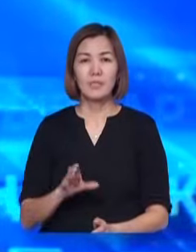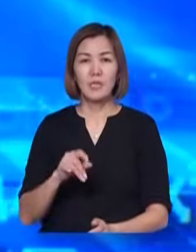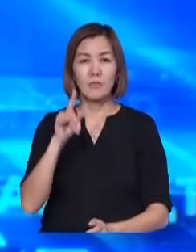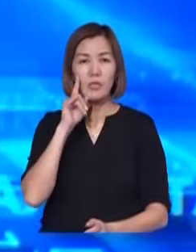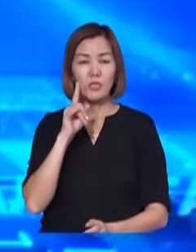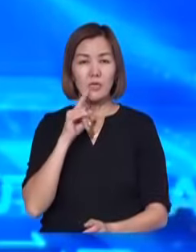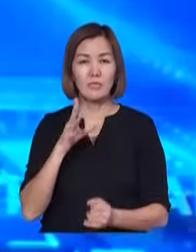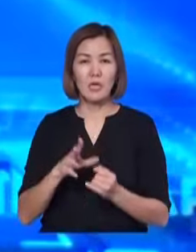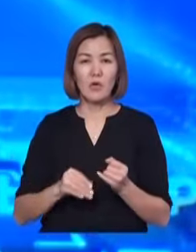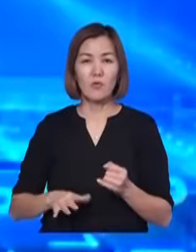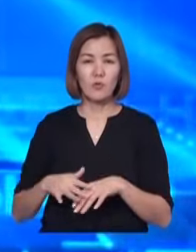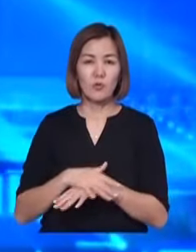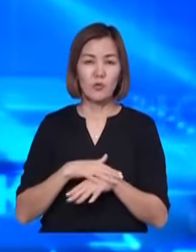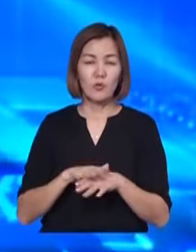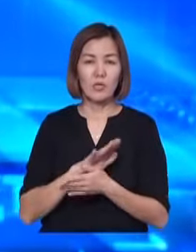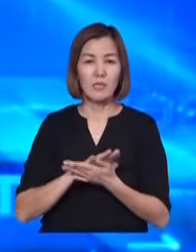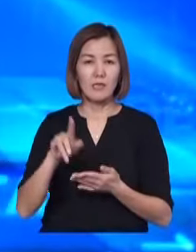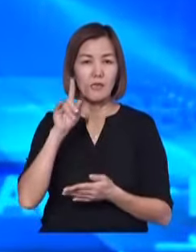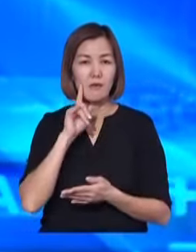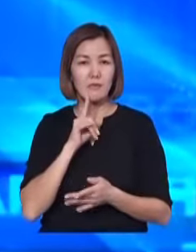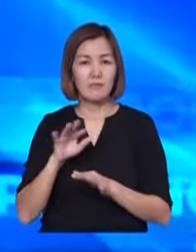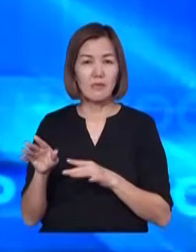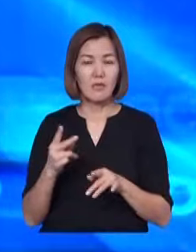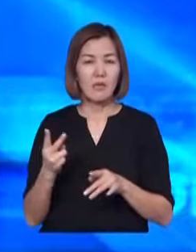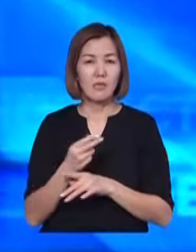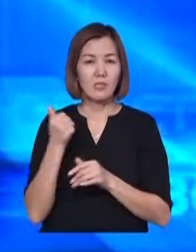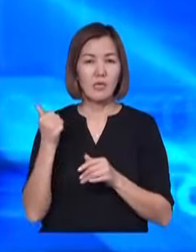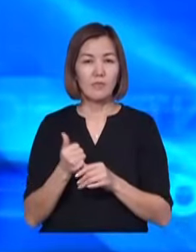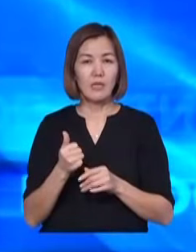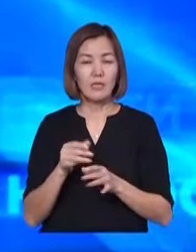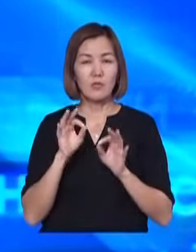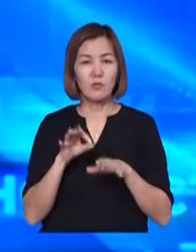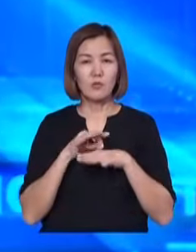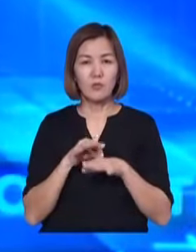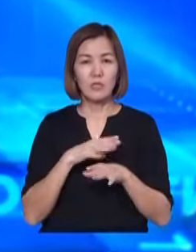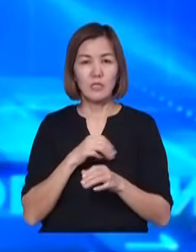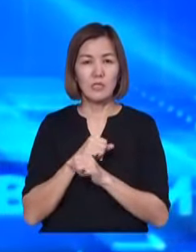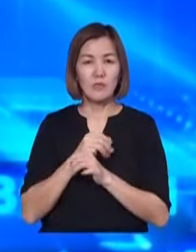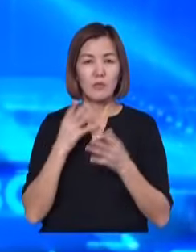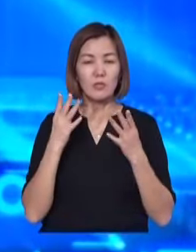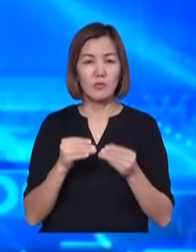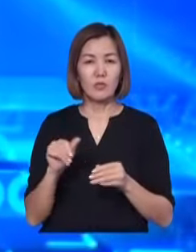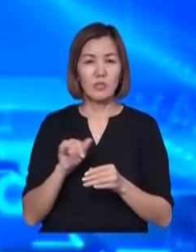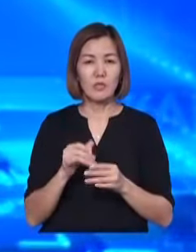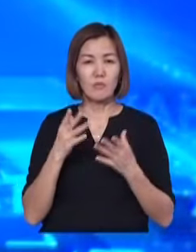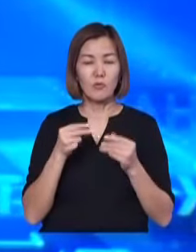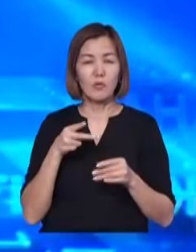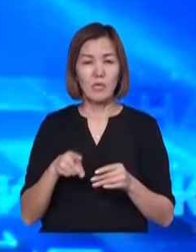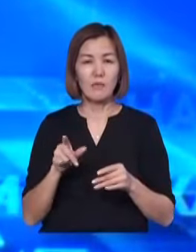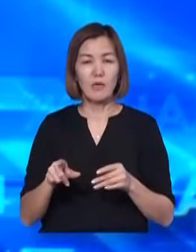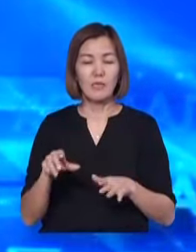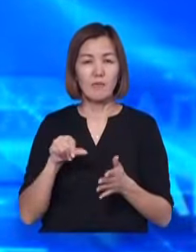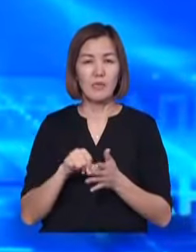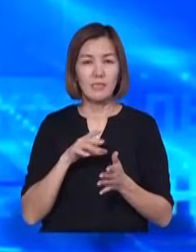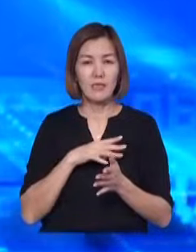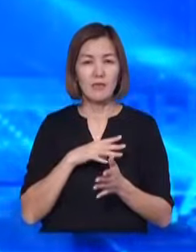Еңбекші Қазақ ауданының тұрғындары Таза Қазақстан акциясының екінші апталығында ойдағыдай өткізді. Демалыс күндері сенбілікке 2000-нан аса адам